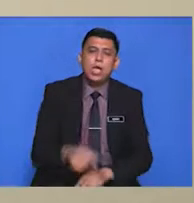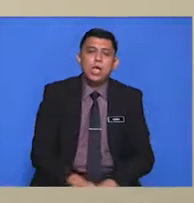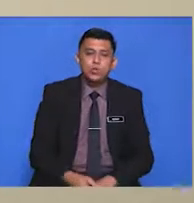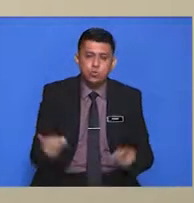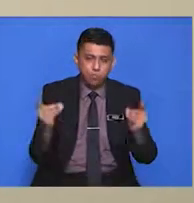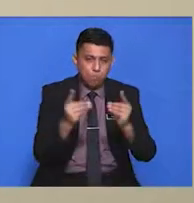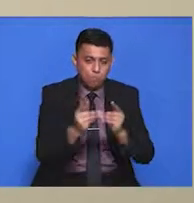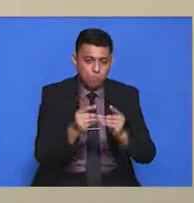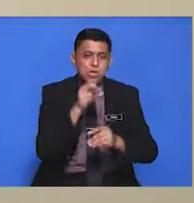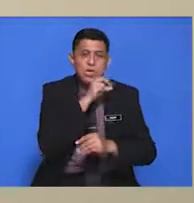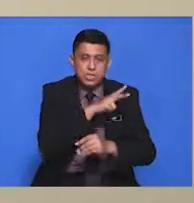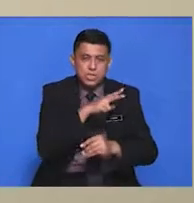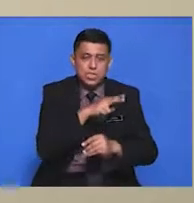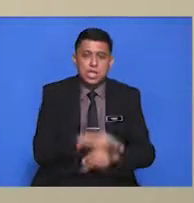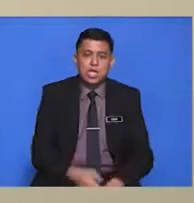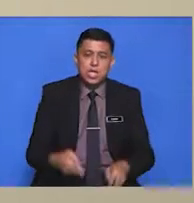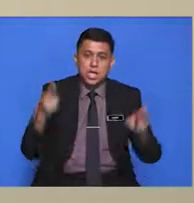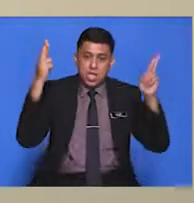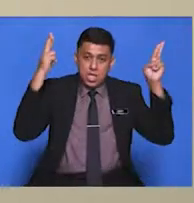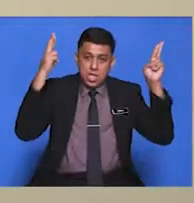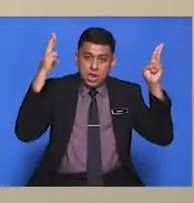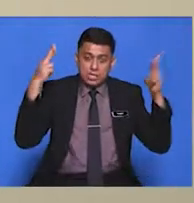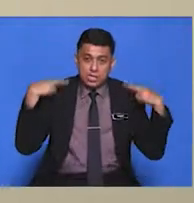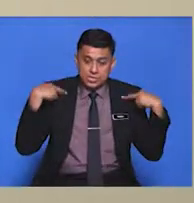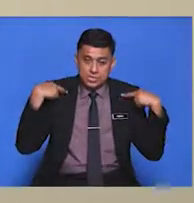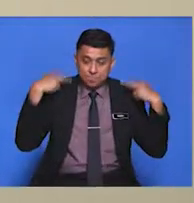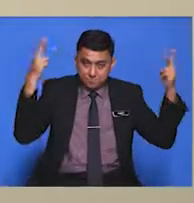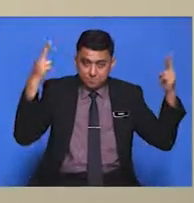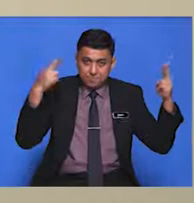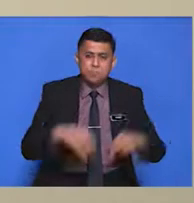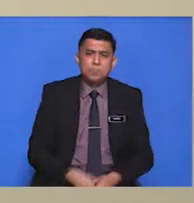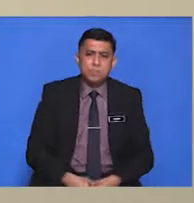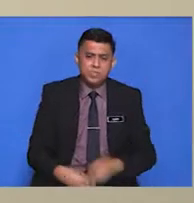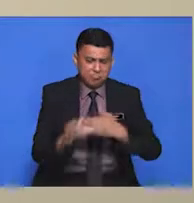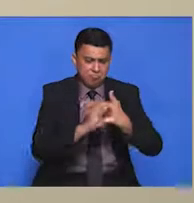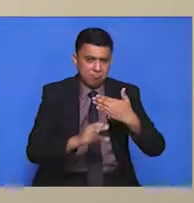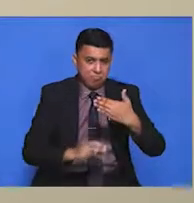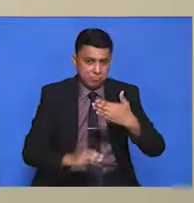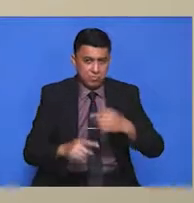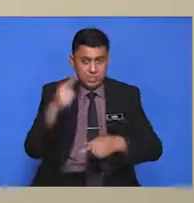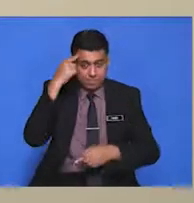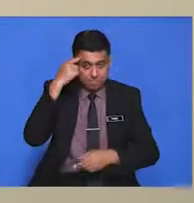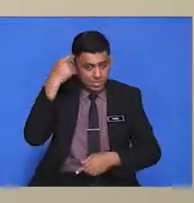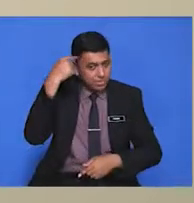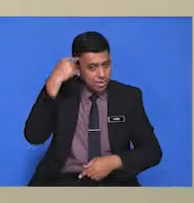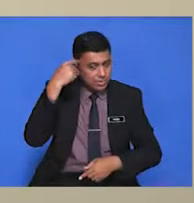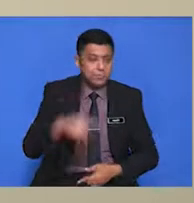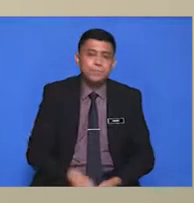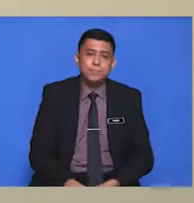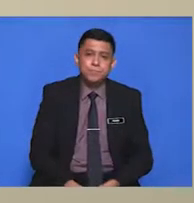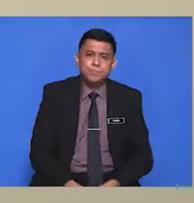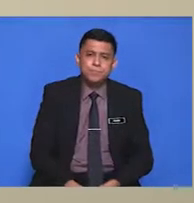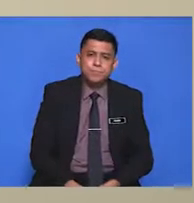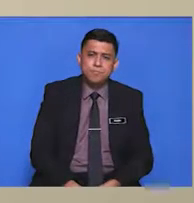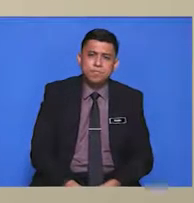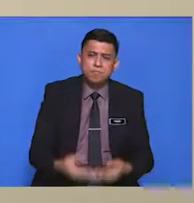seekor katak raksasa yang telah tercedera di bahagian tepi kepalanya. Luka itu kelihatan seperti